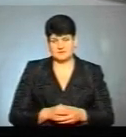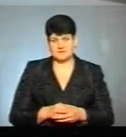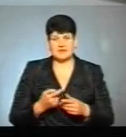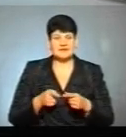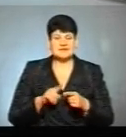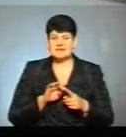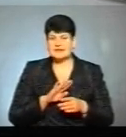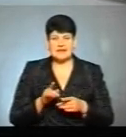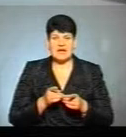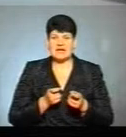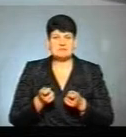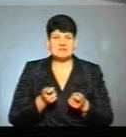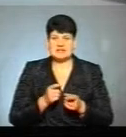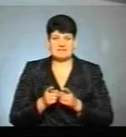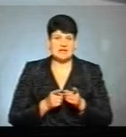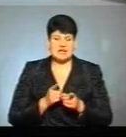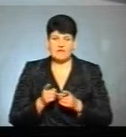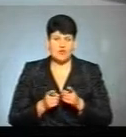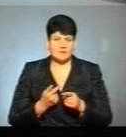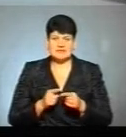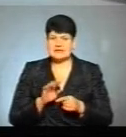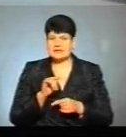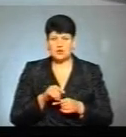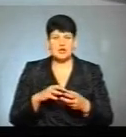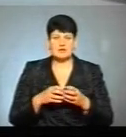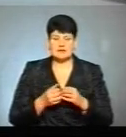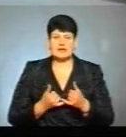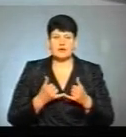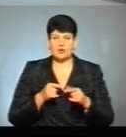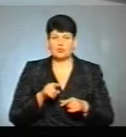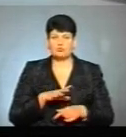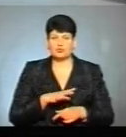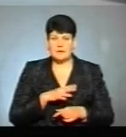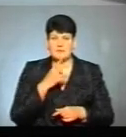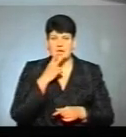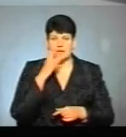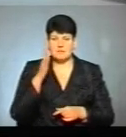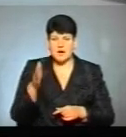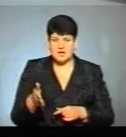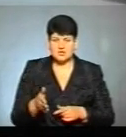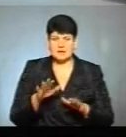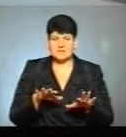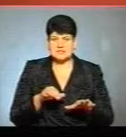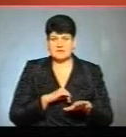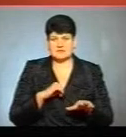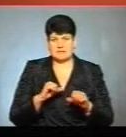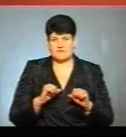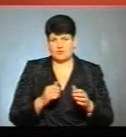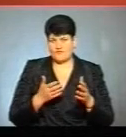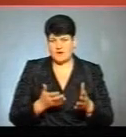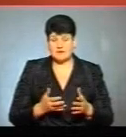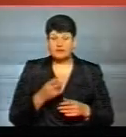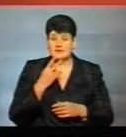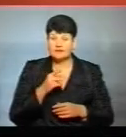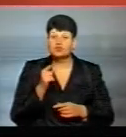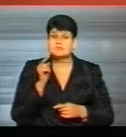не адміністративна реформа і це не той результат, для якого була передбачена реформа місцевого самоврядування. От саме